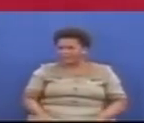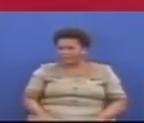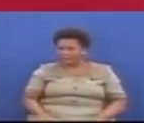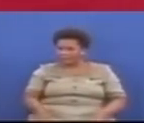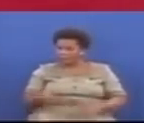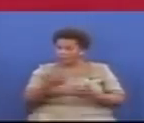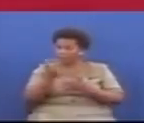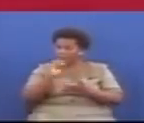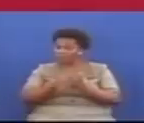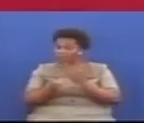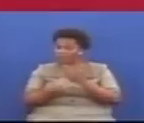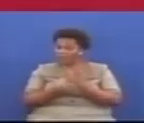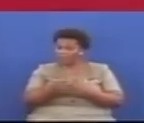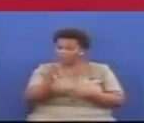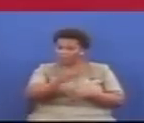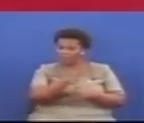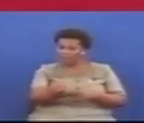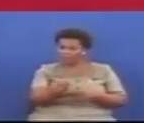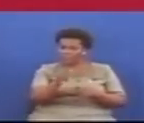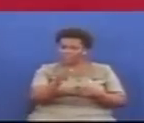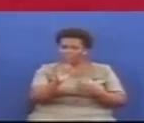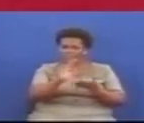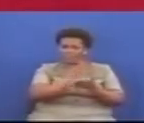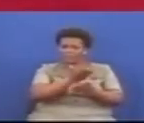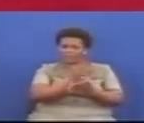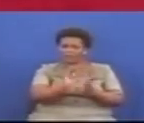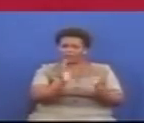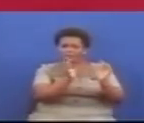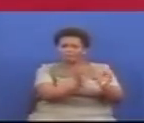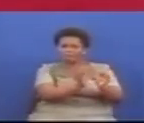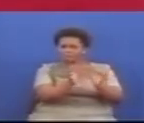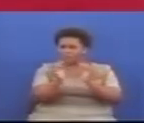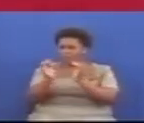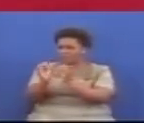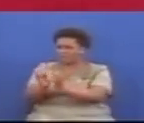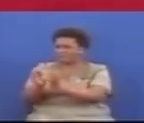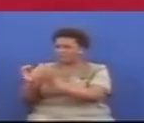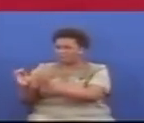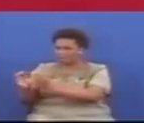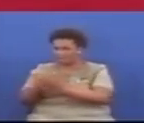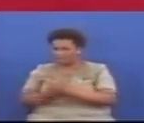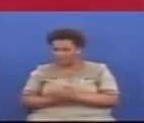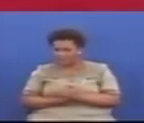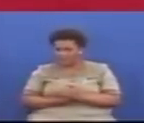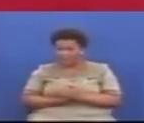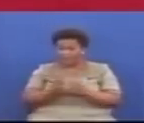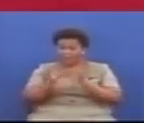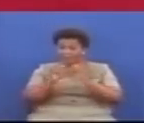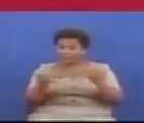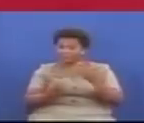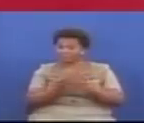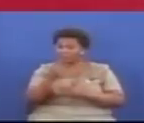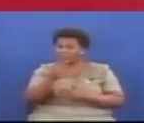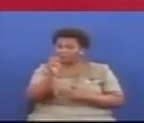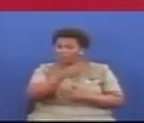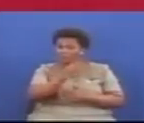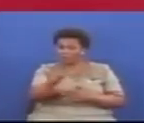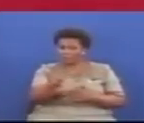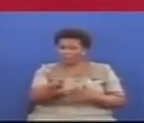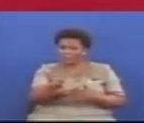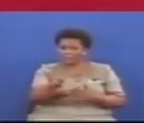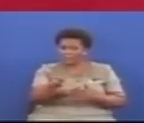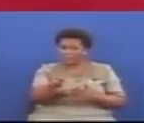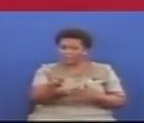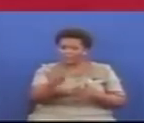yasikamatwe vijana hao, basi tutachukua hatua kwa kushindwa kutekeleza maelekezo ya wizara. Lakini kama yatakuwa ni makosa ambayo yanaruhusika